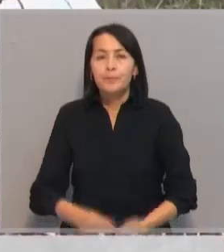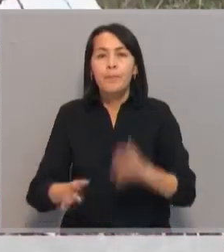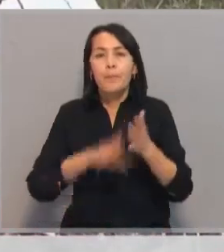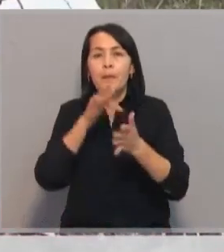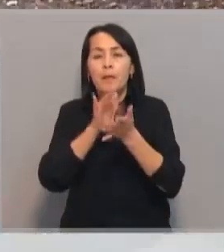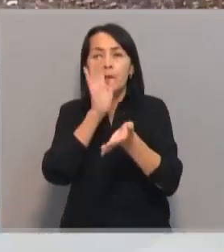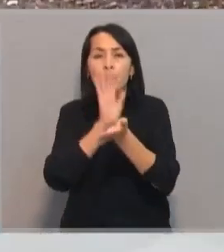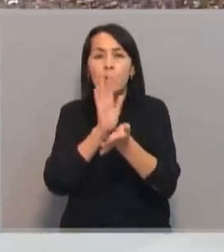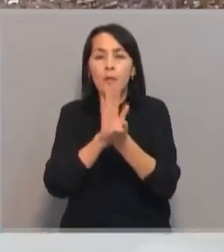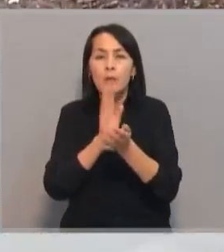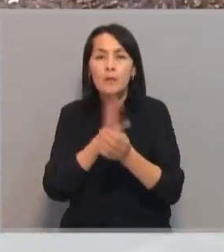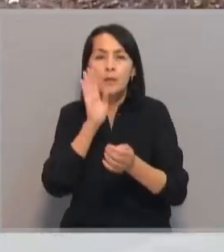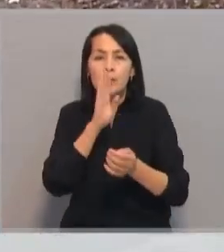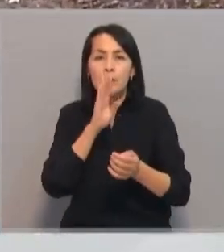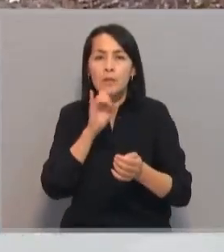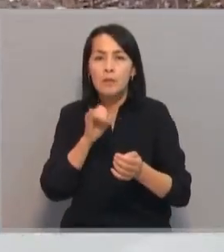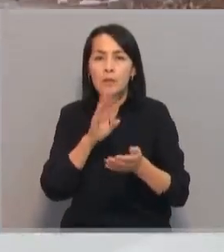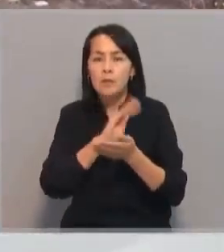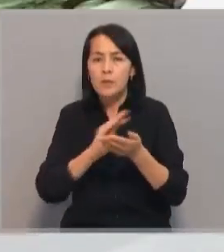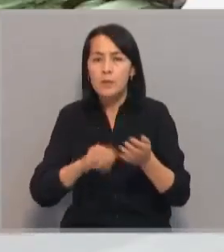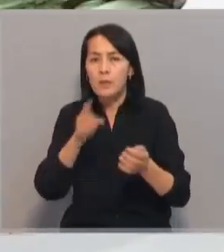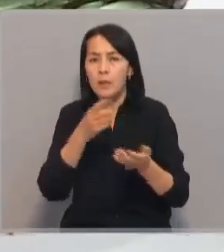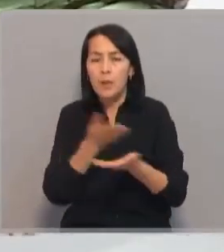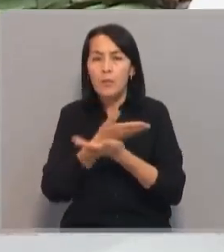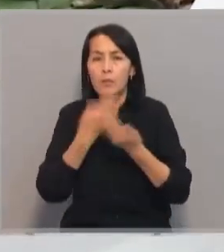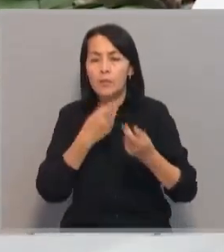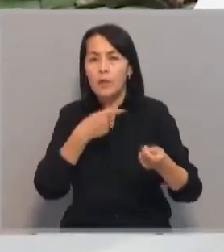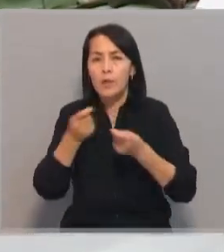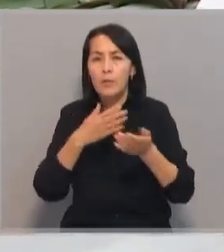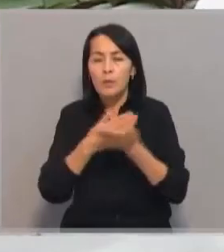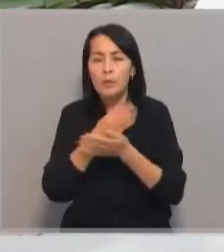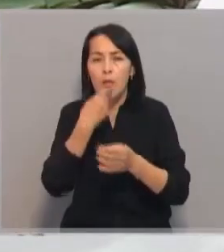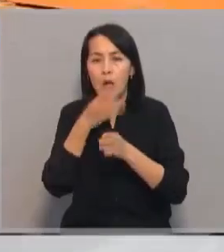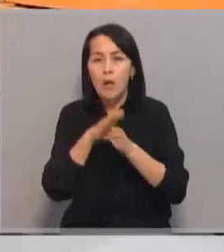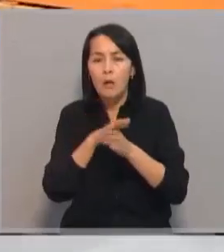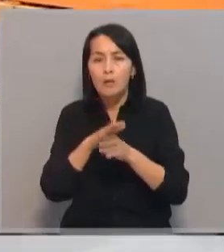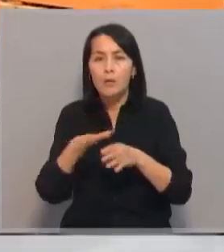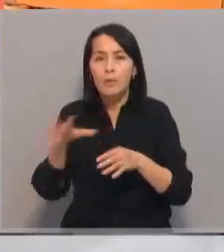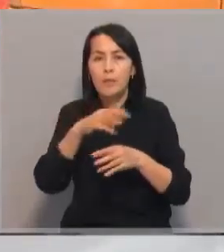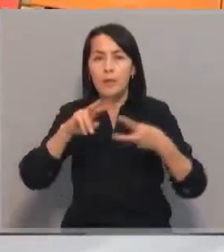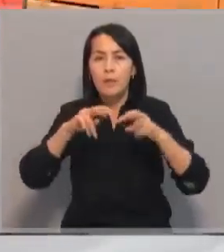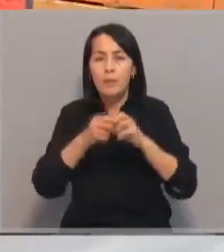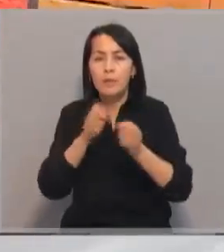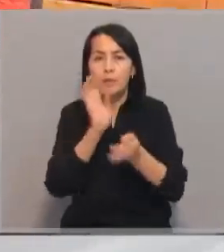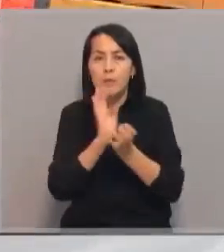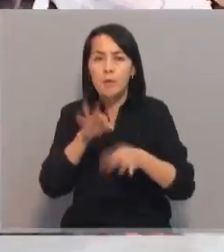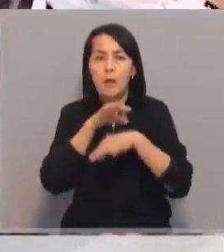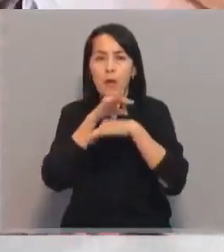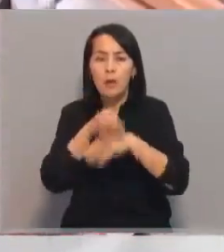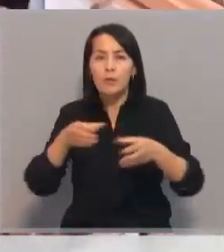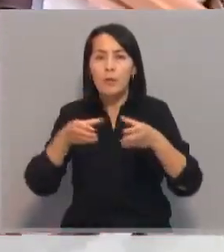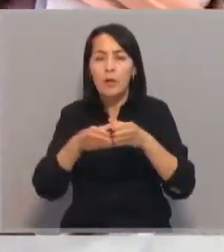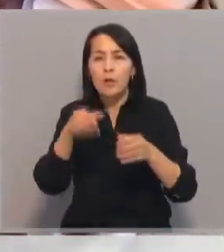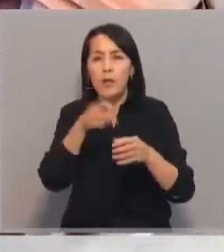Қаланың қоқыс басып, қоқырсып жатқан жазбаған жан қалмады. Әкімдік қызметкерлерінің айтуынша, бар мәселе қоқысты алып кететін компания